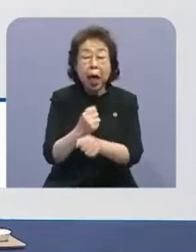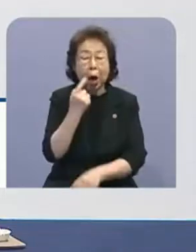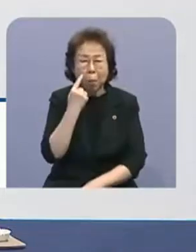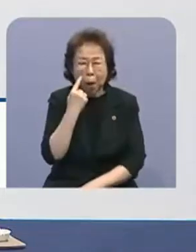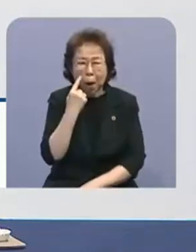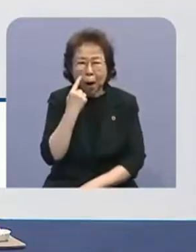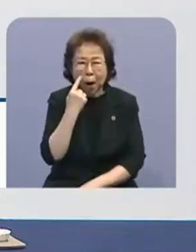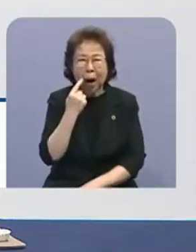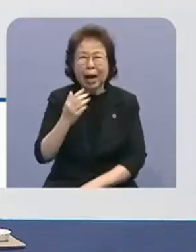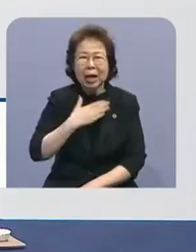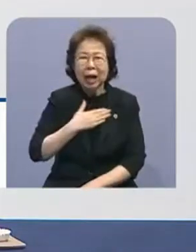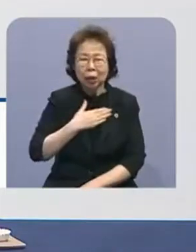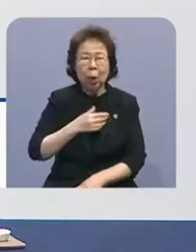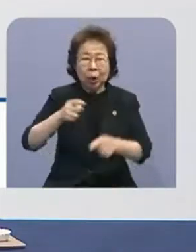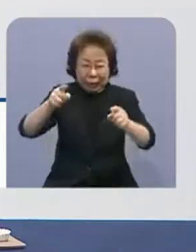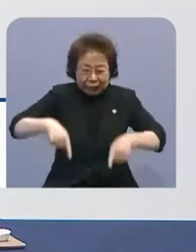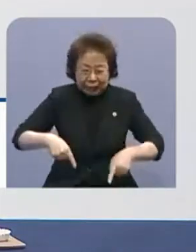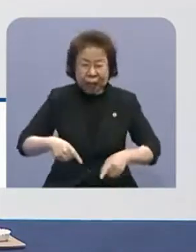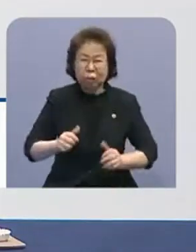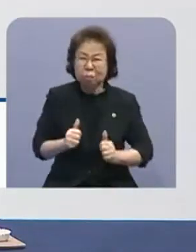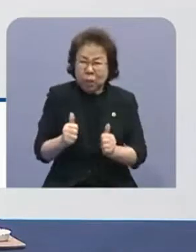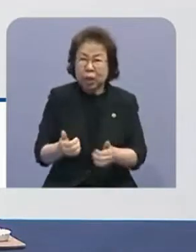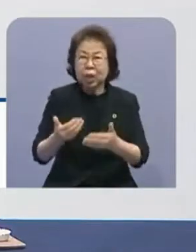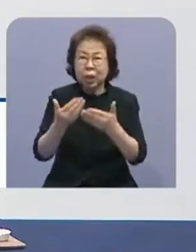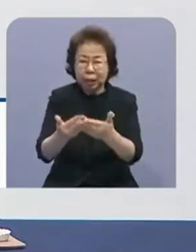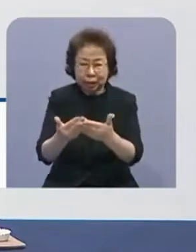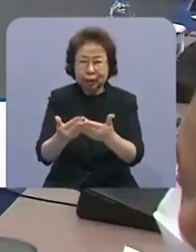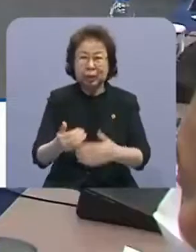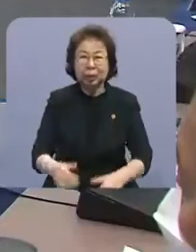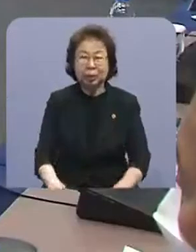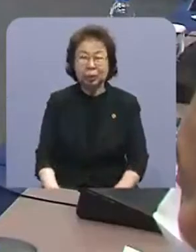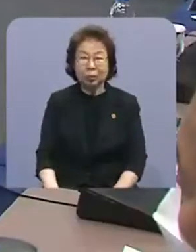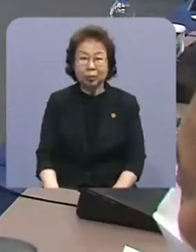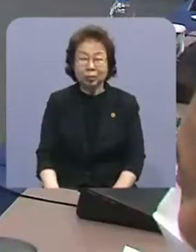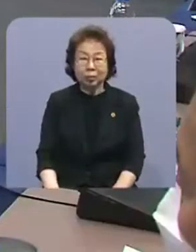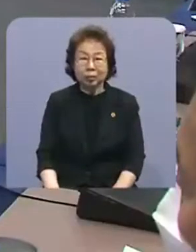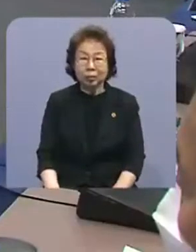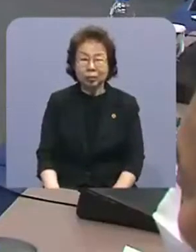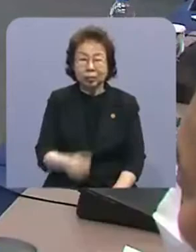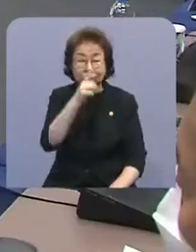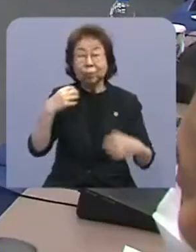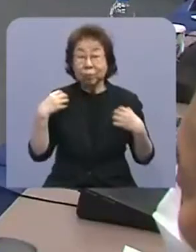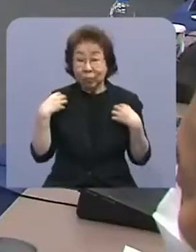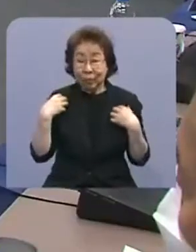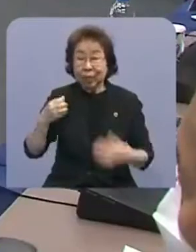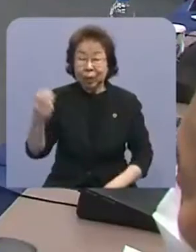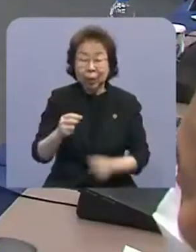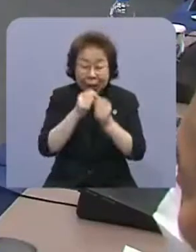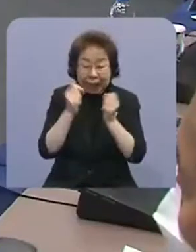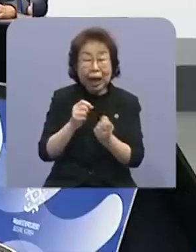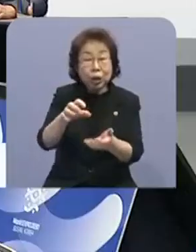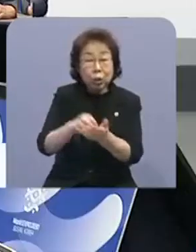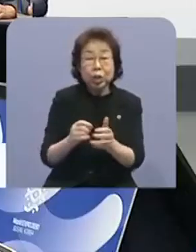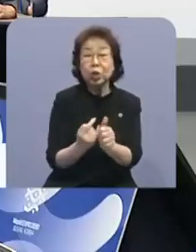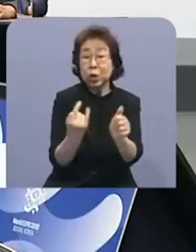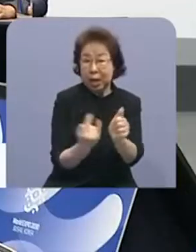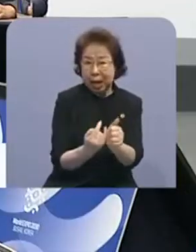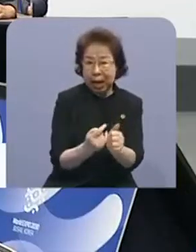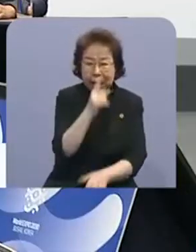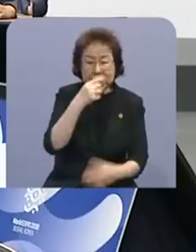해보시죠. 저도 직접 최선을 다해 챙기겠습니다. 정부는 또 민간 유치위원회와